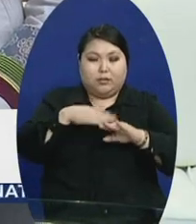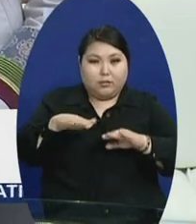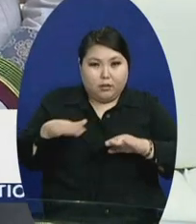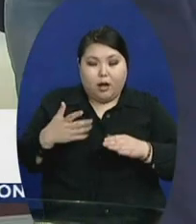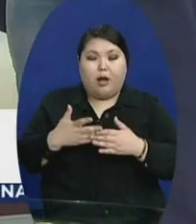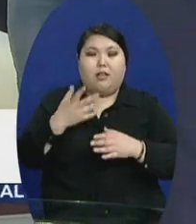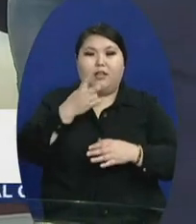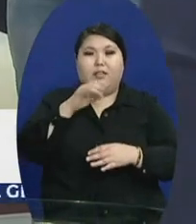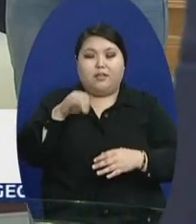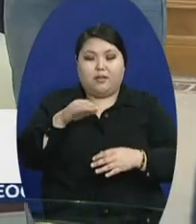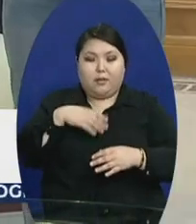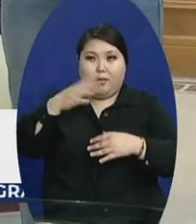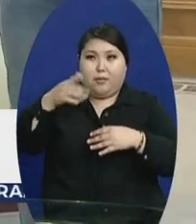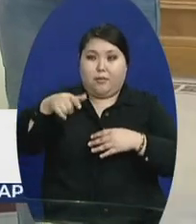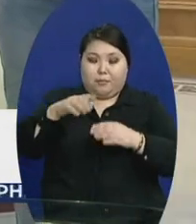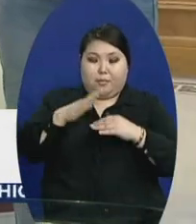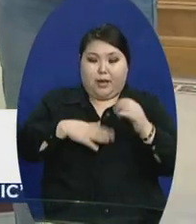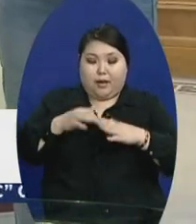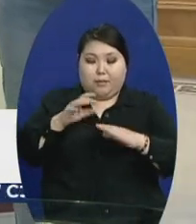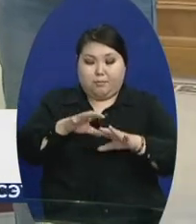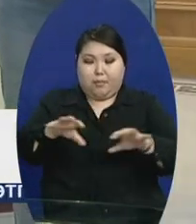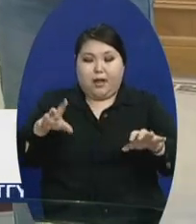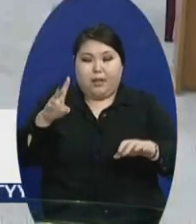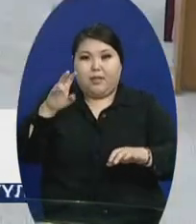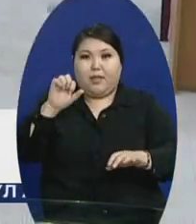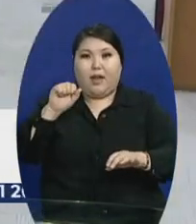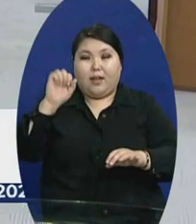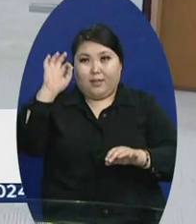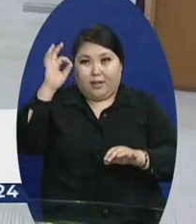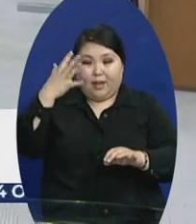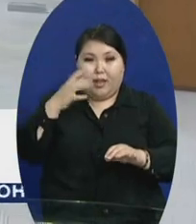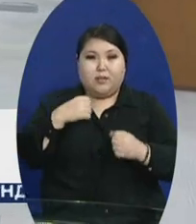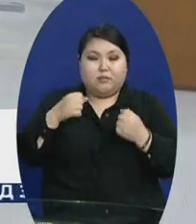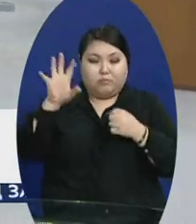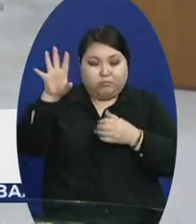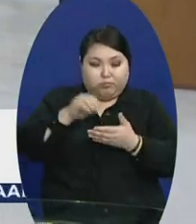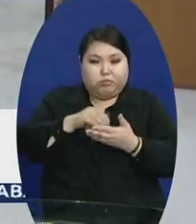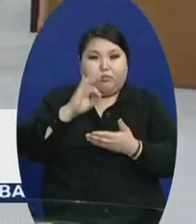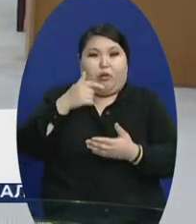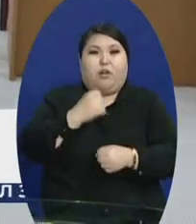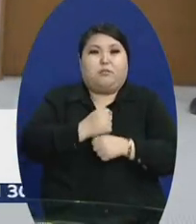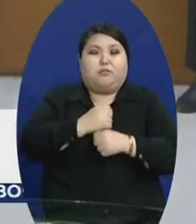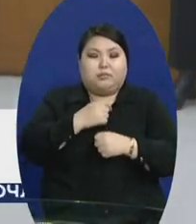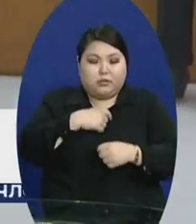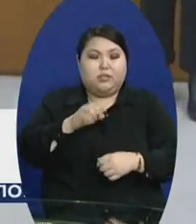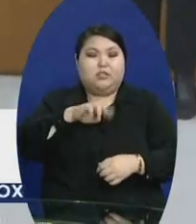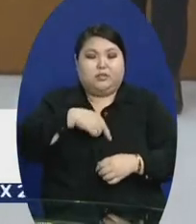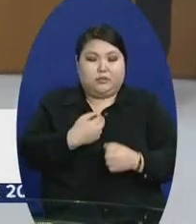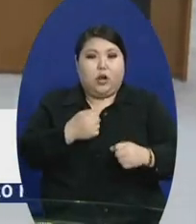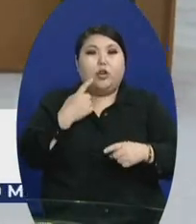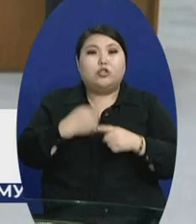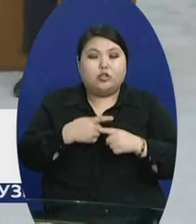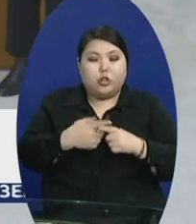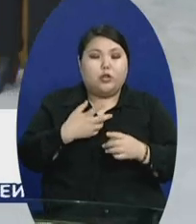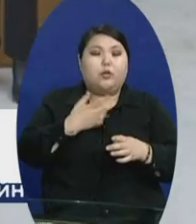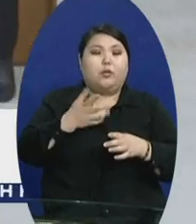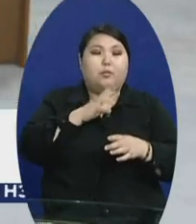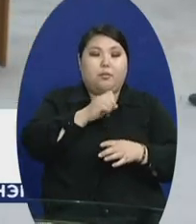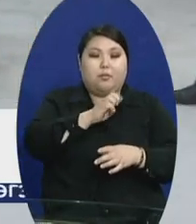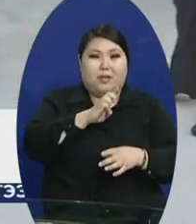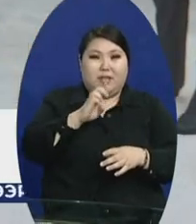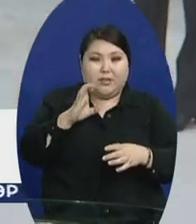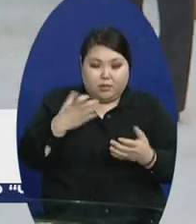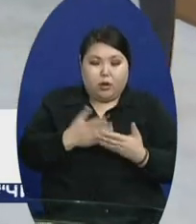барилга байгууламжид нарны эрчим хүчний хэрэглийг нэмэгдүүлэхэд зарцуулна. Мөн орон нутгийн хөдөө аж ахуйн бизнес эрхлэгчид болон хувийн